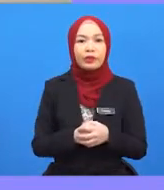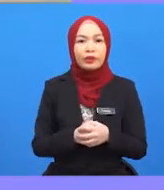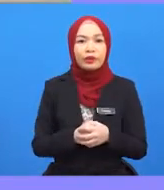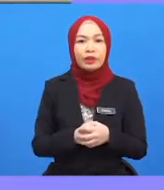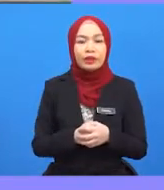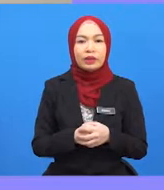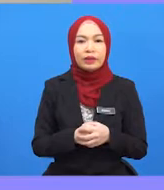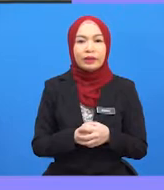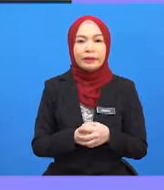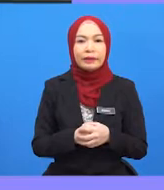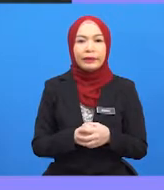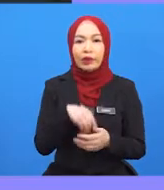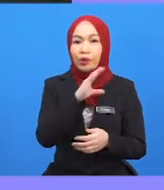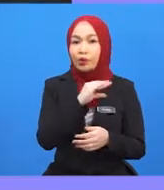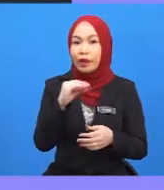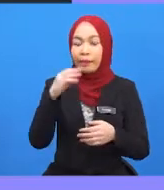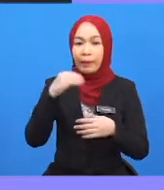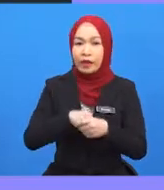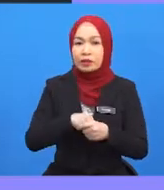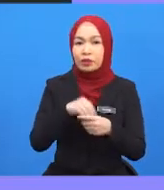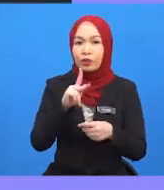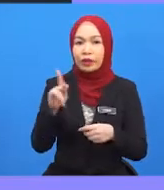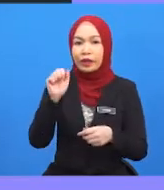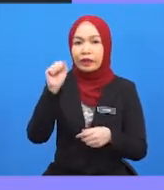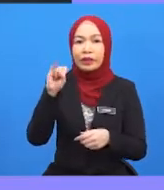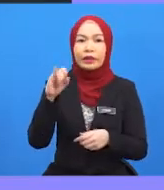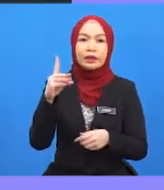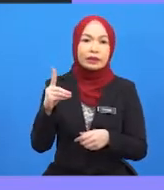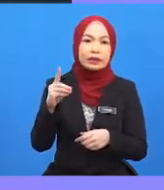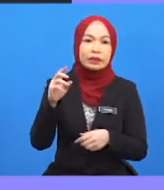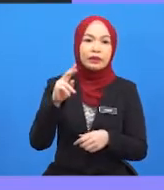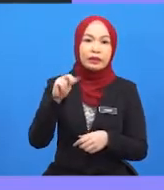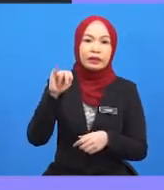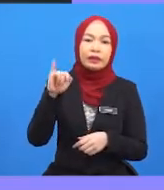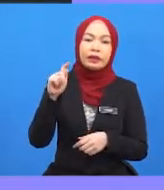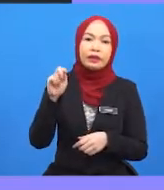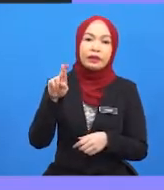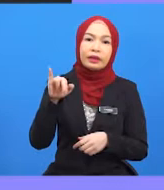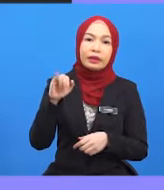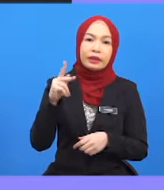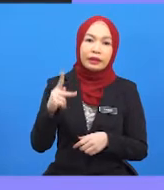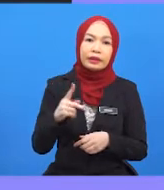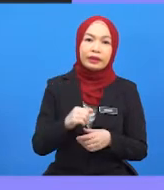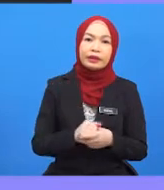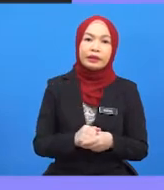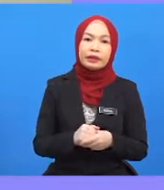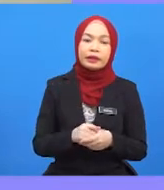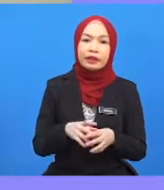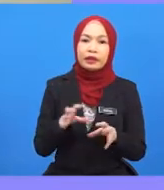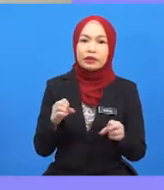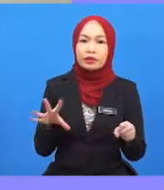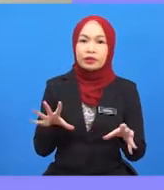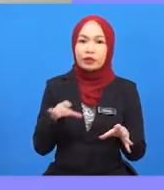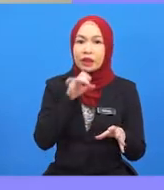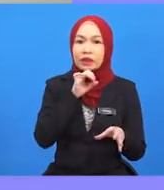Masukkan asid nitrit dan hentikan penambahan asid nitrit. Sebaik saja warna lautan di dalam kelalang pun